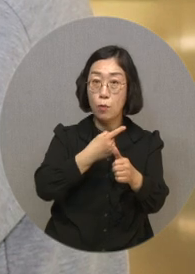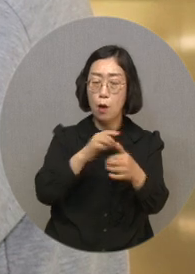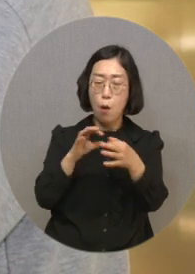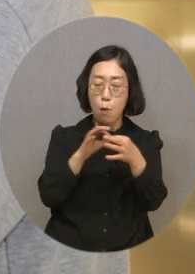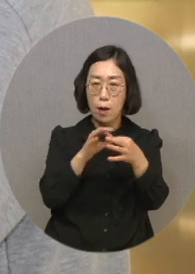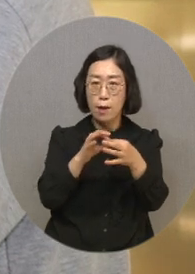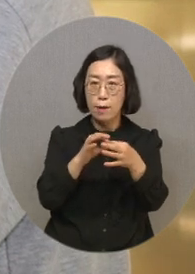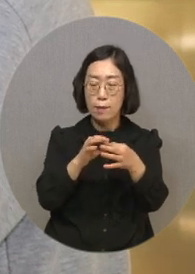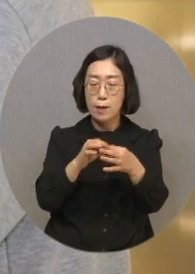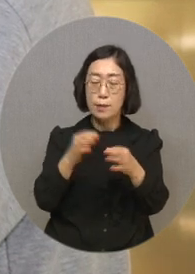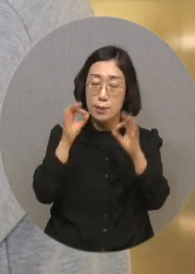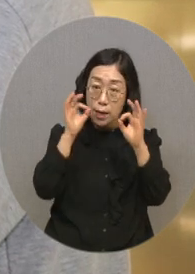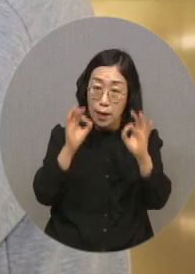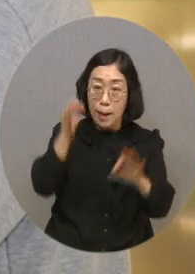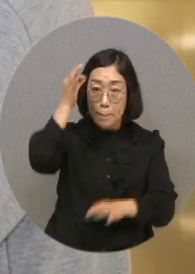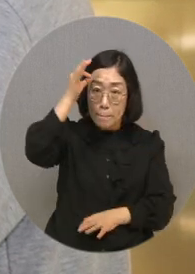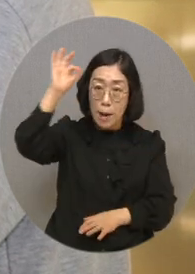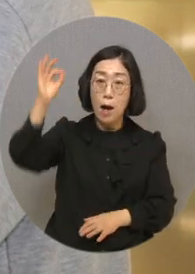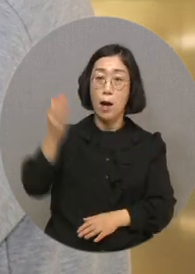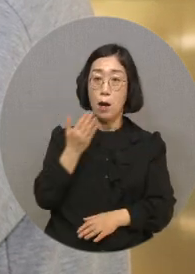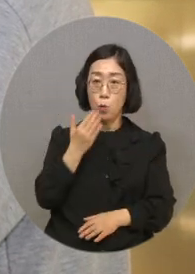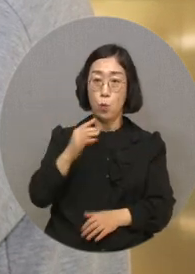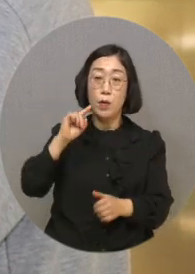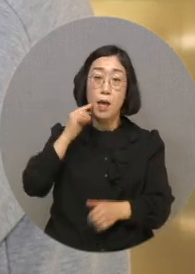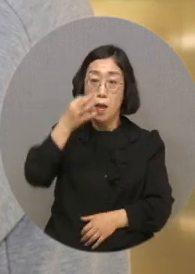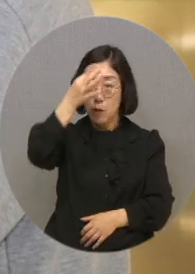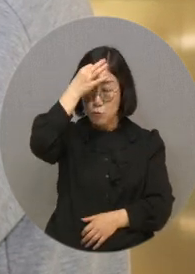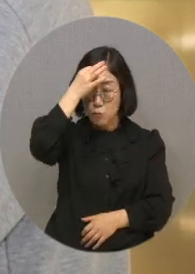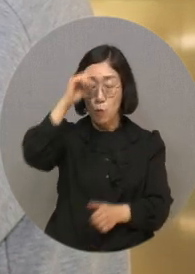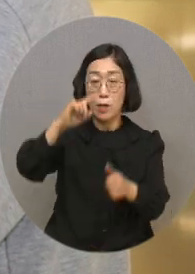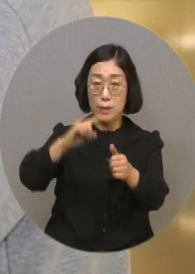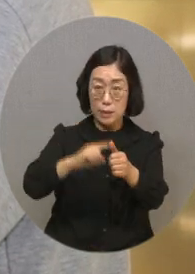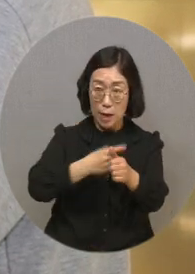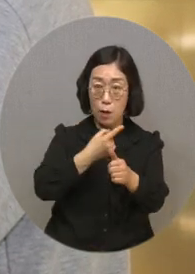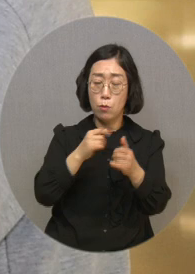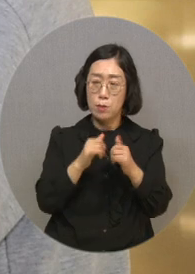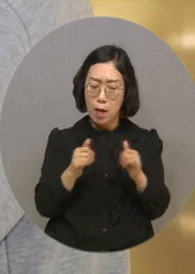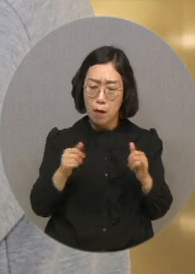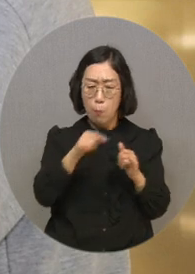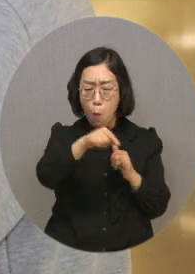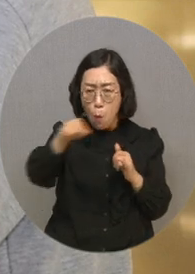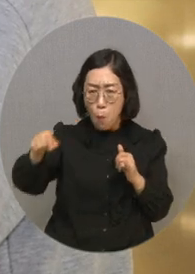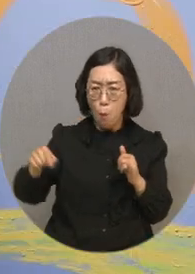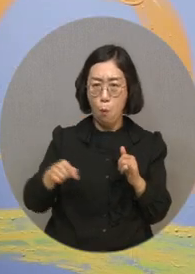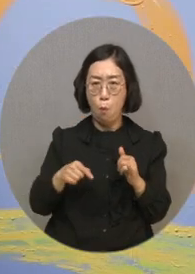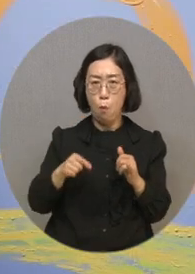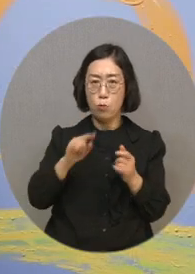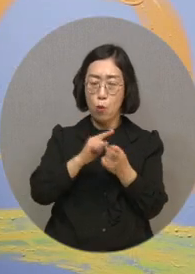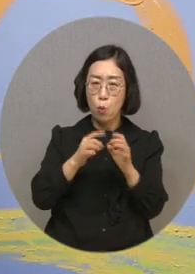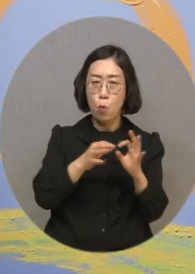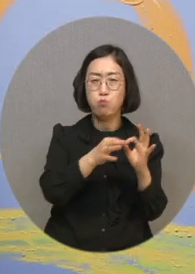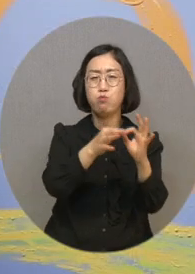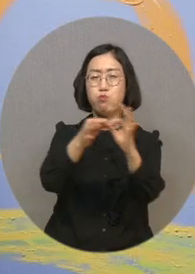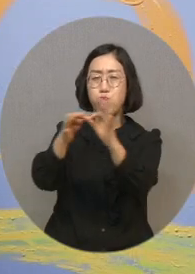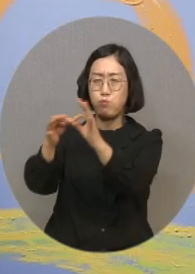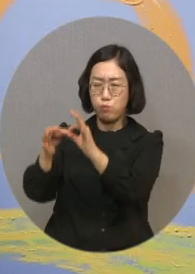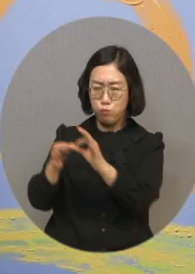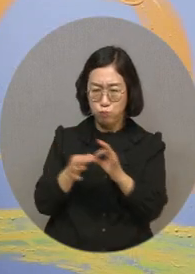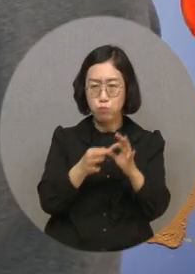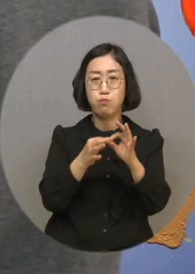다시 생각해보며 예술과 자연, 그리고 인간이라는 상호의존적